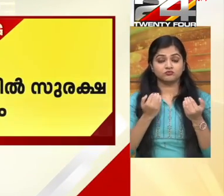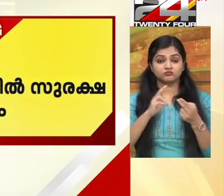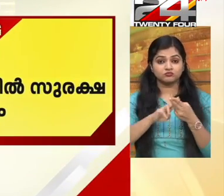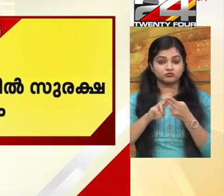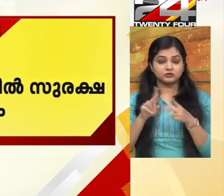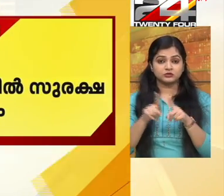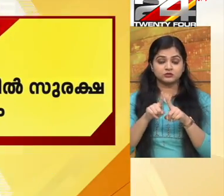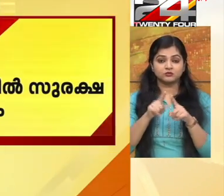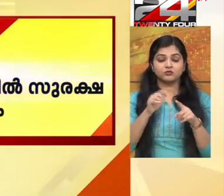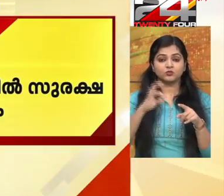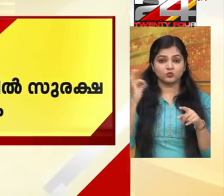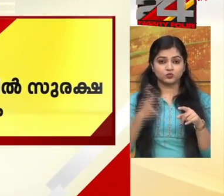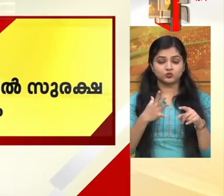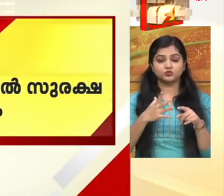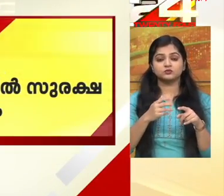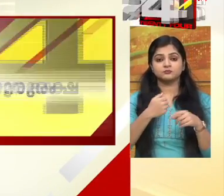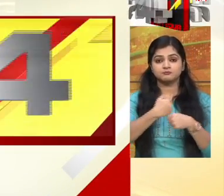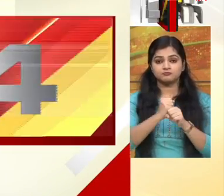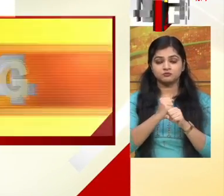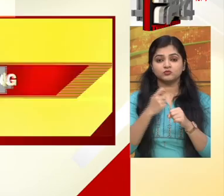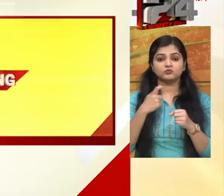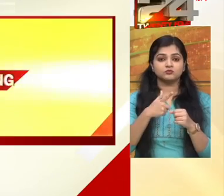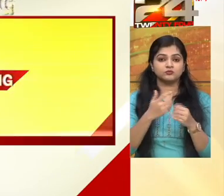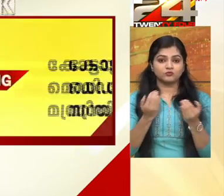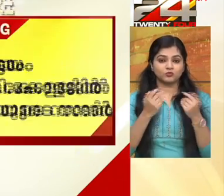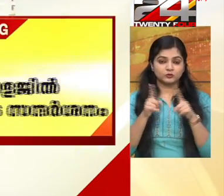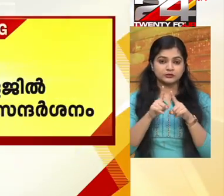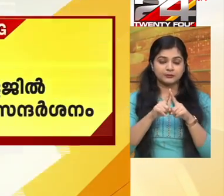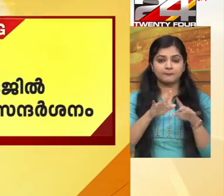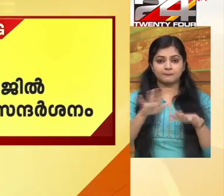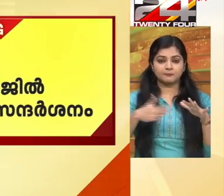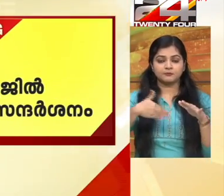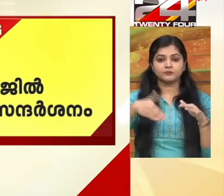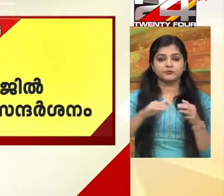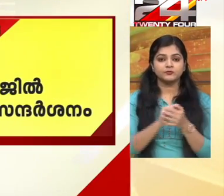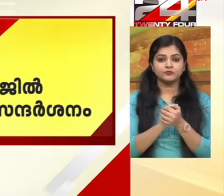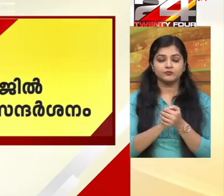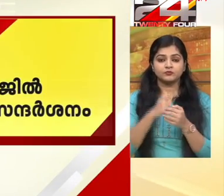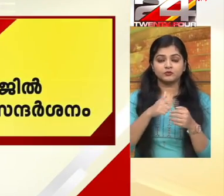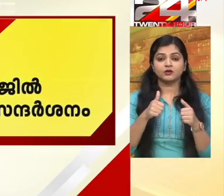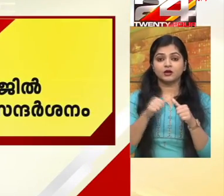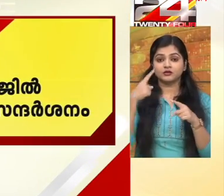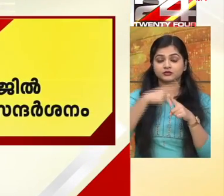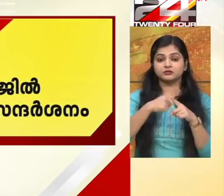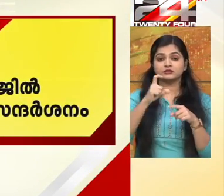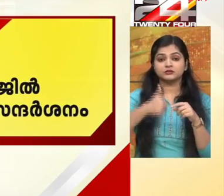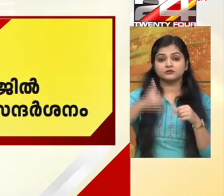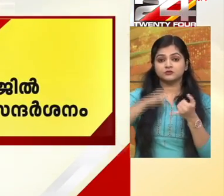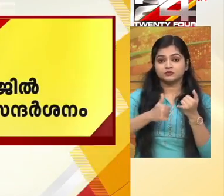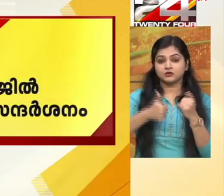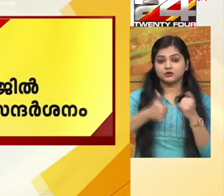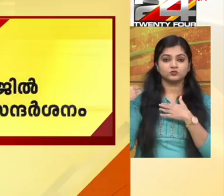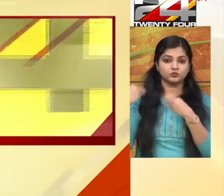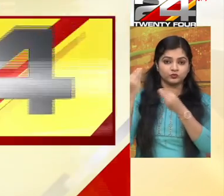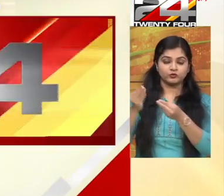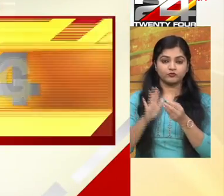കൂടി കാലോചിതമായിട്ട് പരിഷ്കരിക്കുന്നതിന് വേണ്ടിയിട്ടുള്ള ഒരു ഇടപെടൽ ഉണ്ടാകും. ഇത് സംബന്ധിച്ച് അഡീഷണൽ ചീഫ് സെക്രട്ടറിയെ ചുമതലപ്പെടുത്തി എന്തൊക്കെ